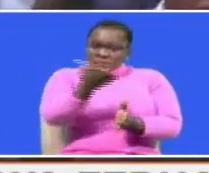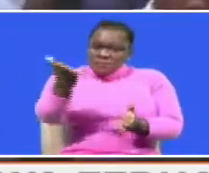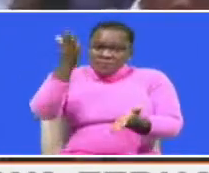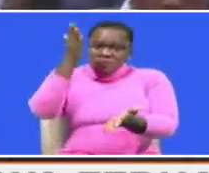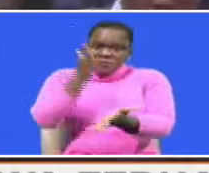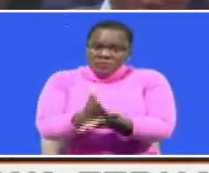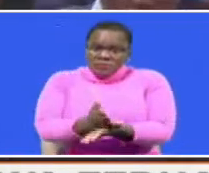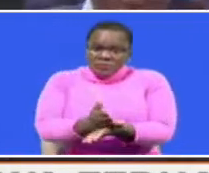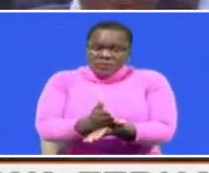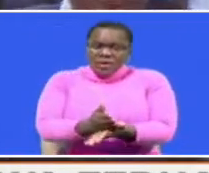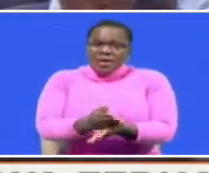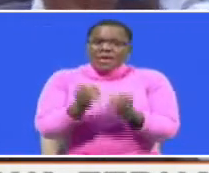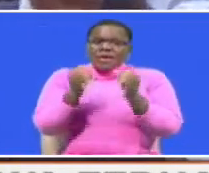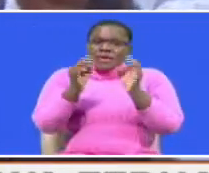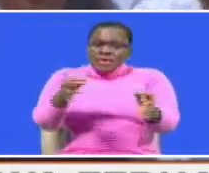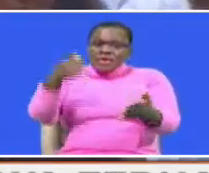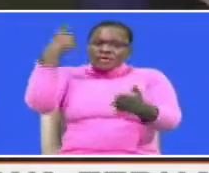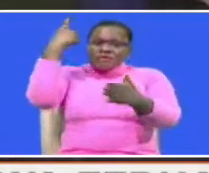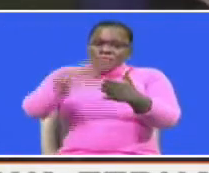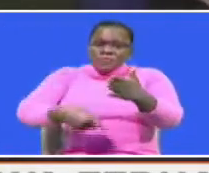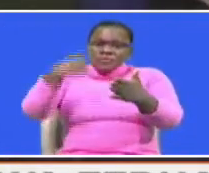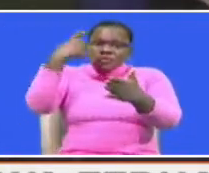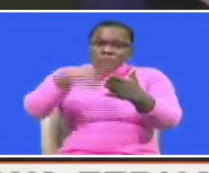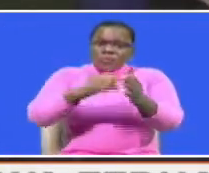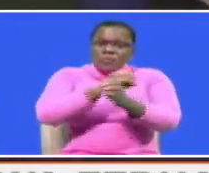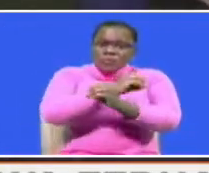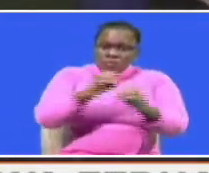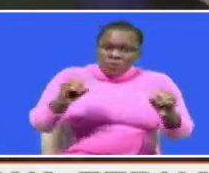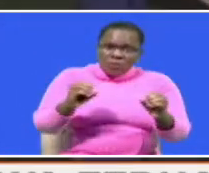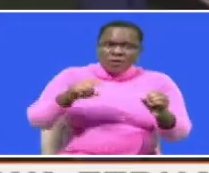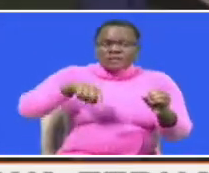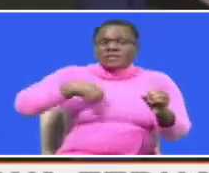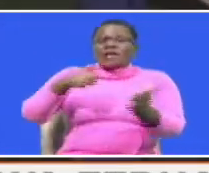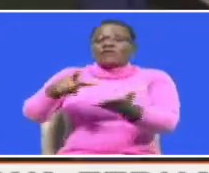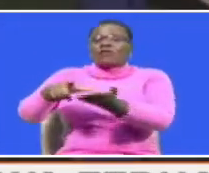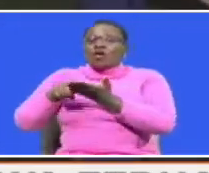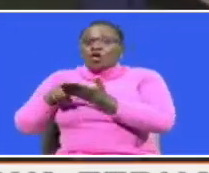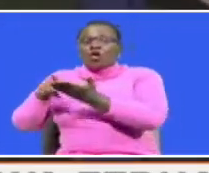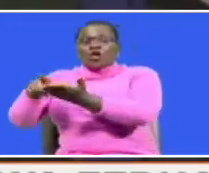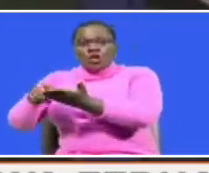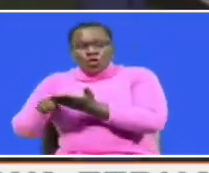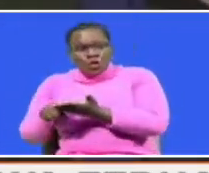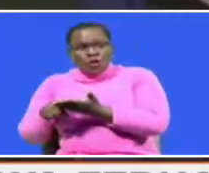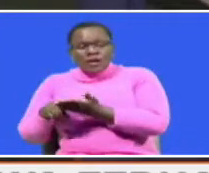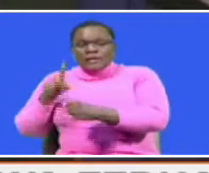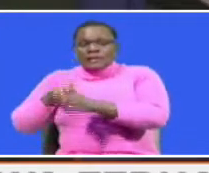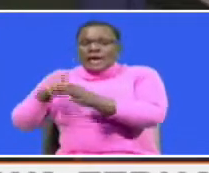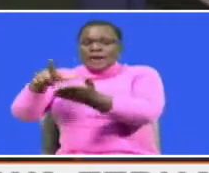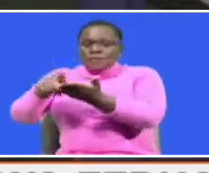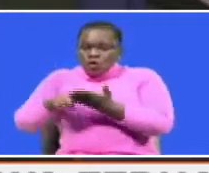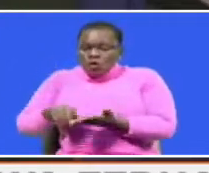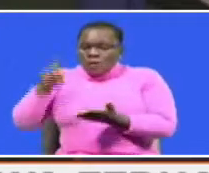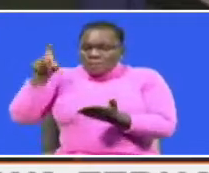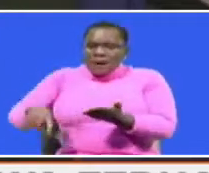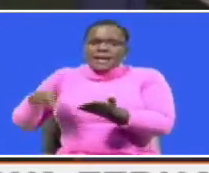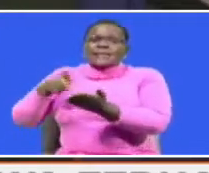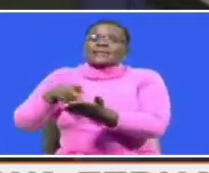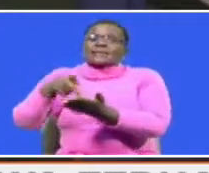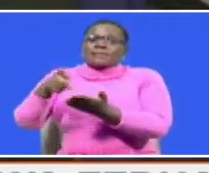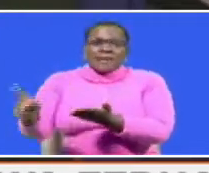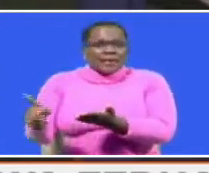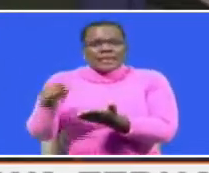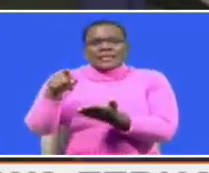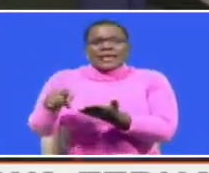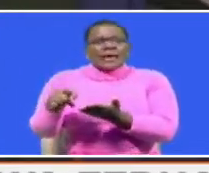truth. Tusipochukua ushuru, mheshimiwa, itabidi tukope. Na tukikopa lazima tulipe. Na